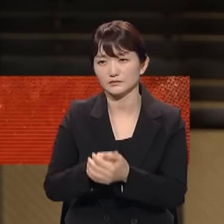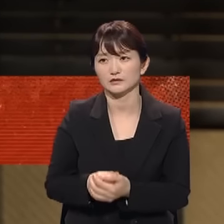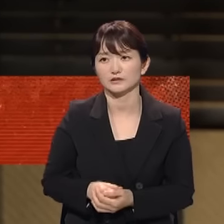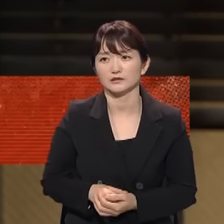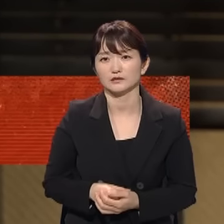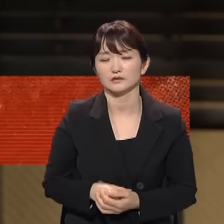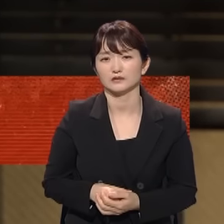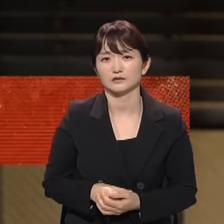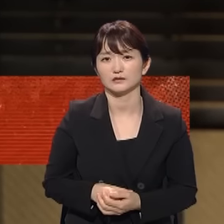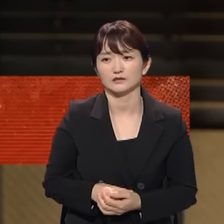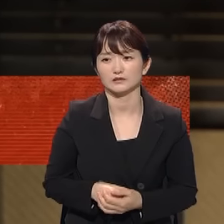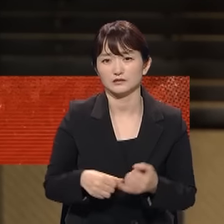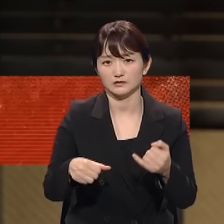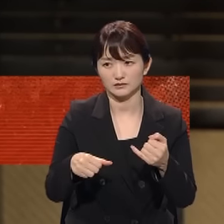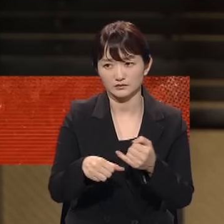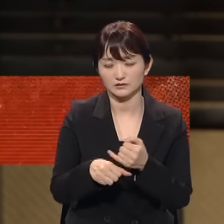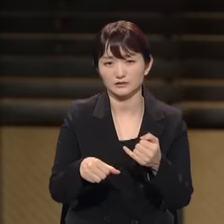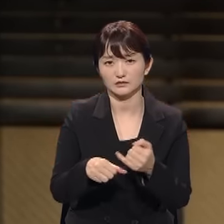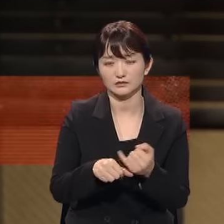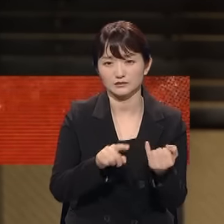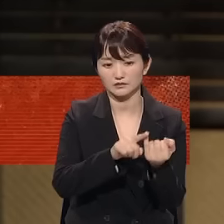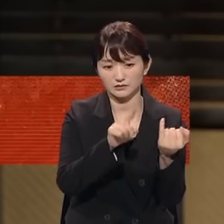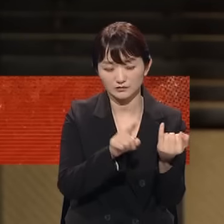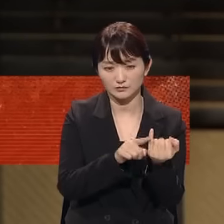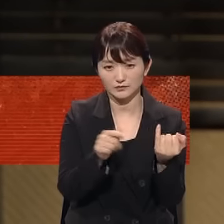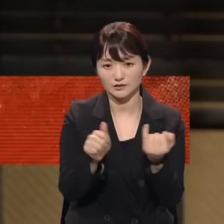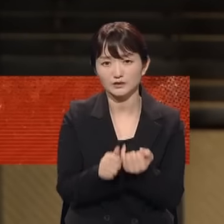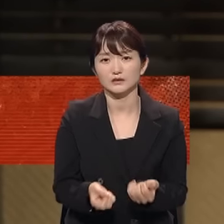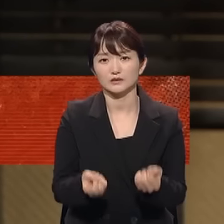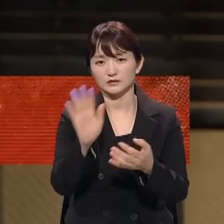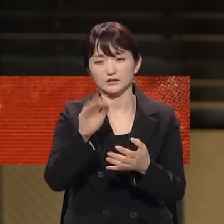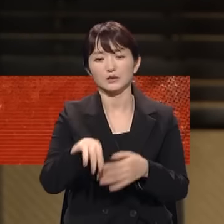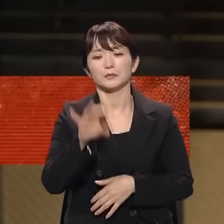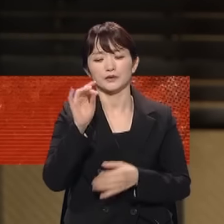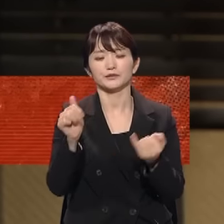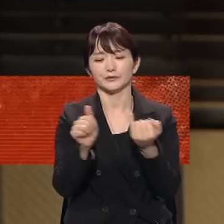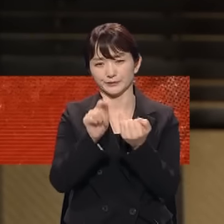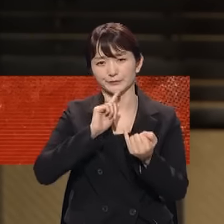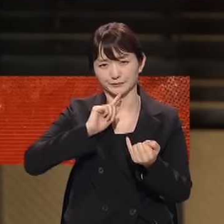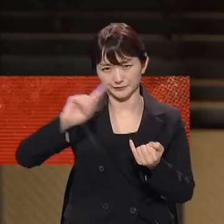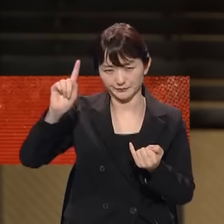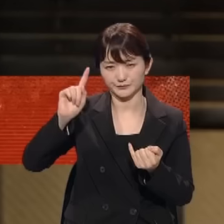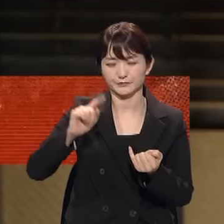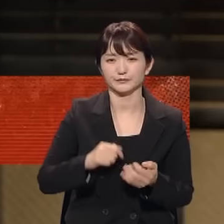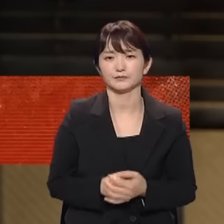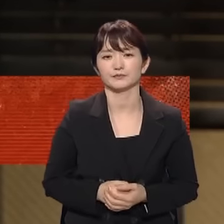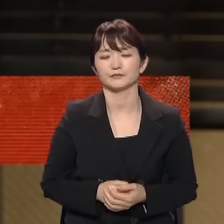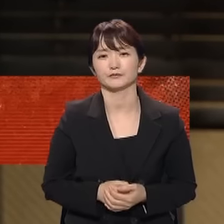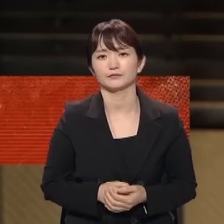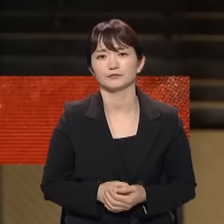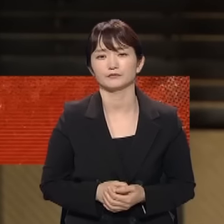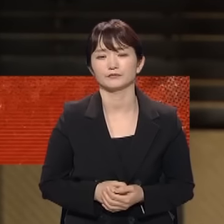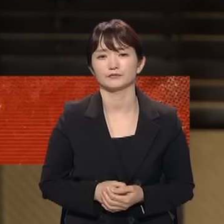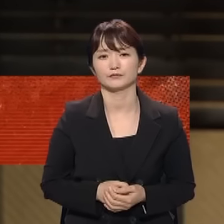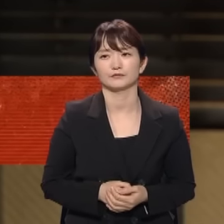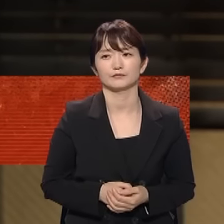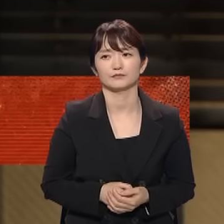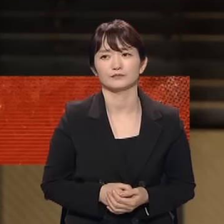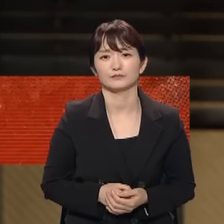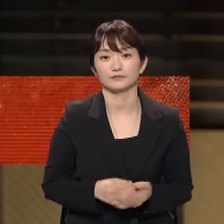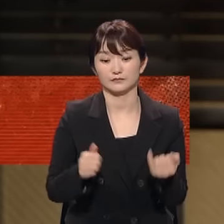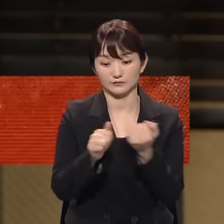아이가 생겼고 결혼식은 치르지 않고 먼저 이제 혼인 신고를 했다라고 합니다. 뭐 나중에 이제 잘 뭐 결혼